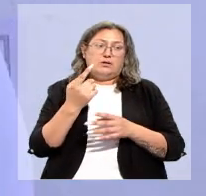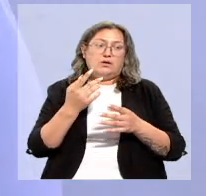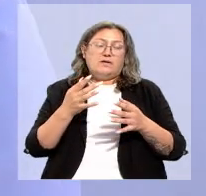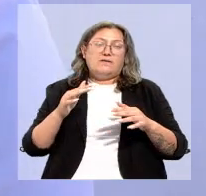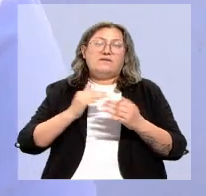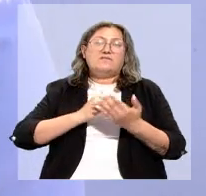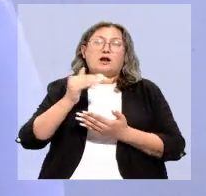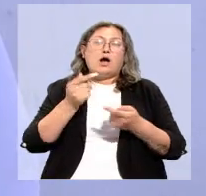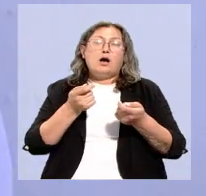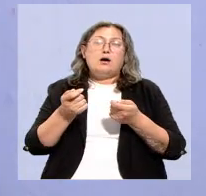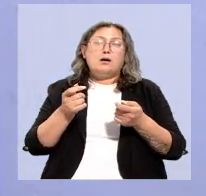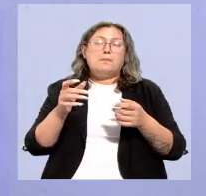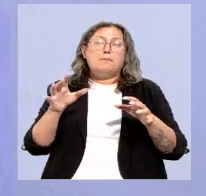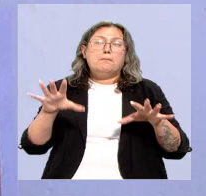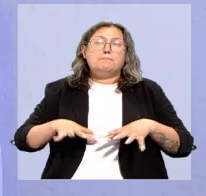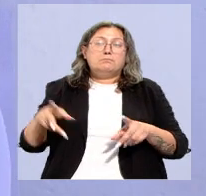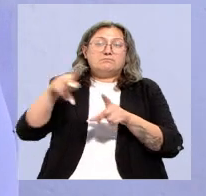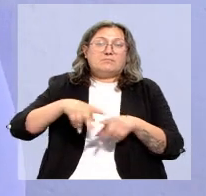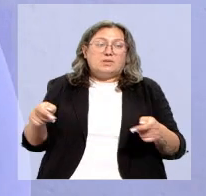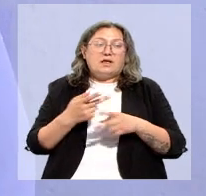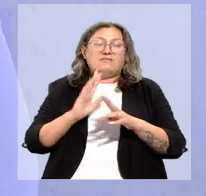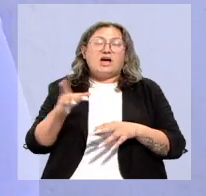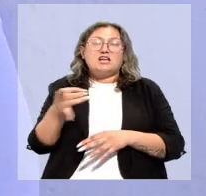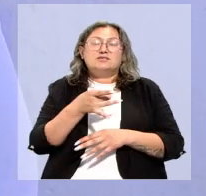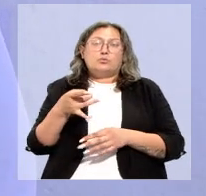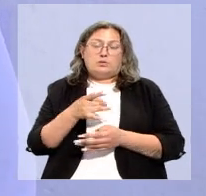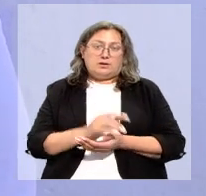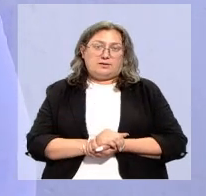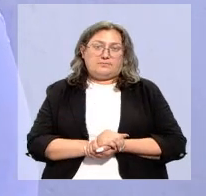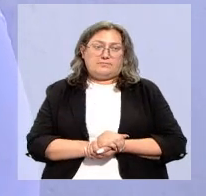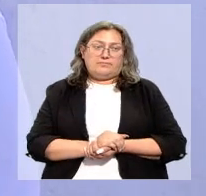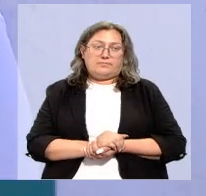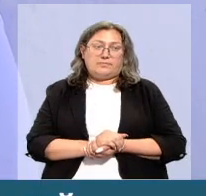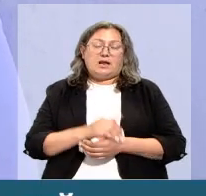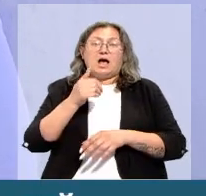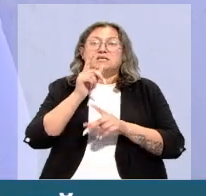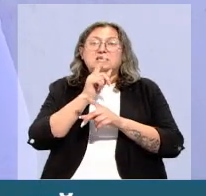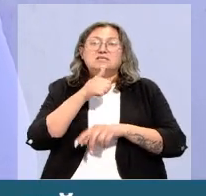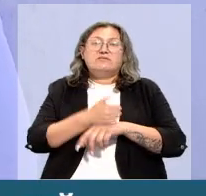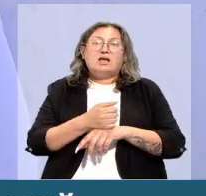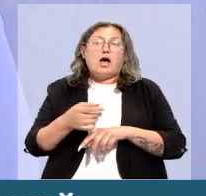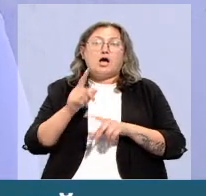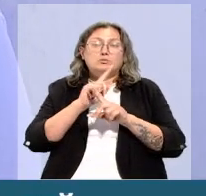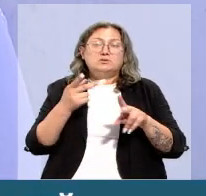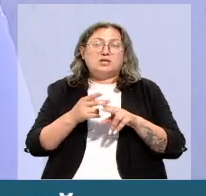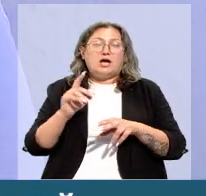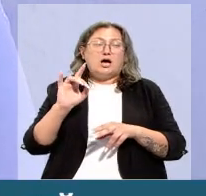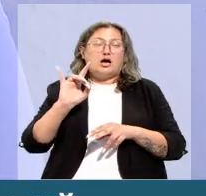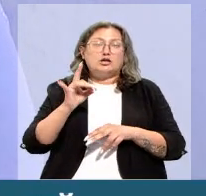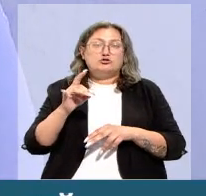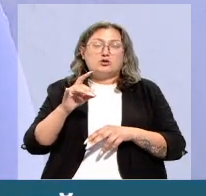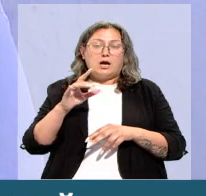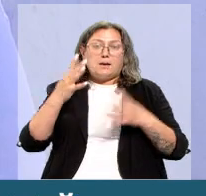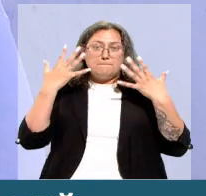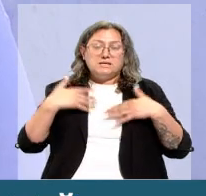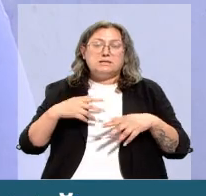верхоупряжная порода лошадей именно в республике. Основные особенности – это рыжая масть, белые